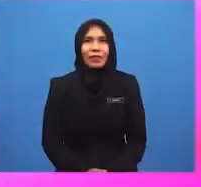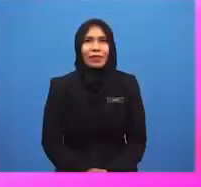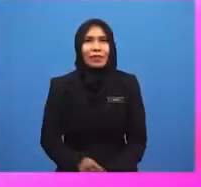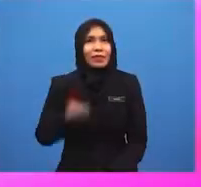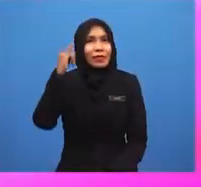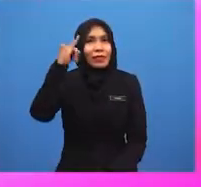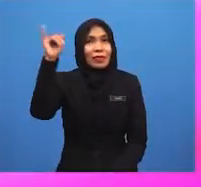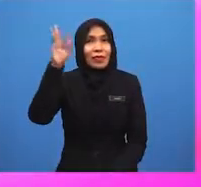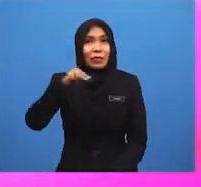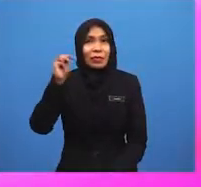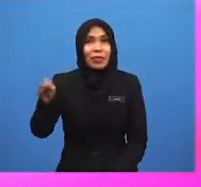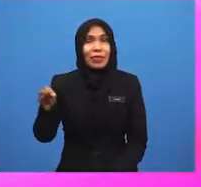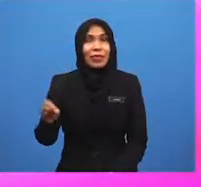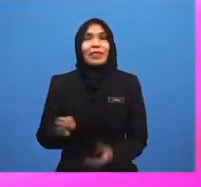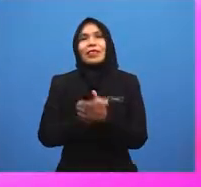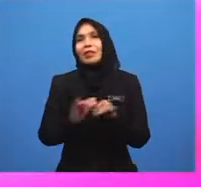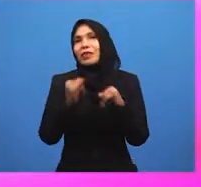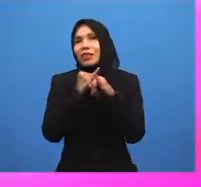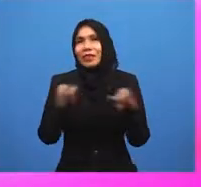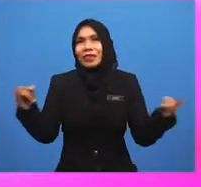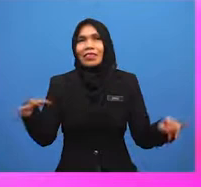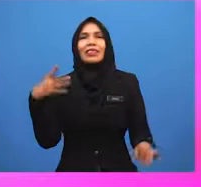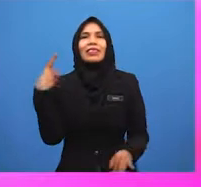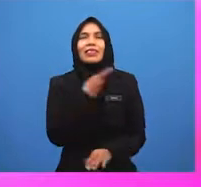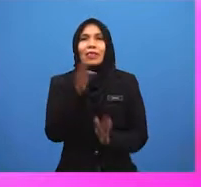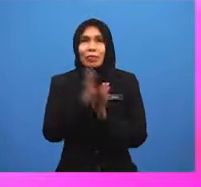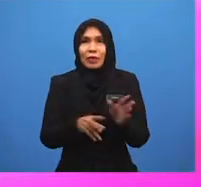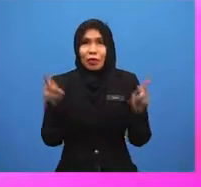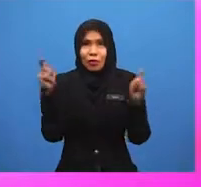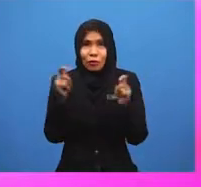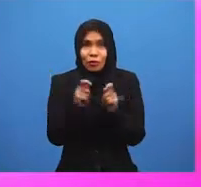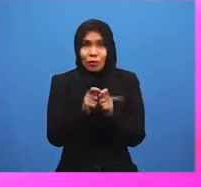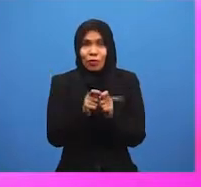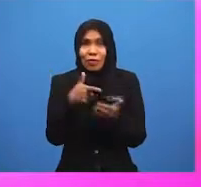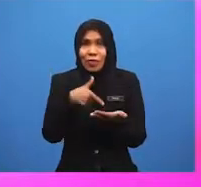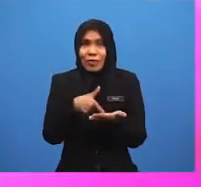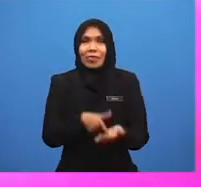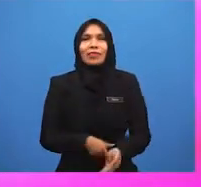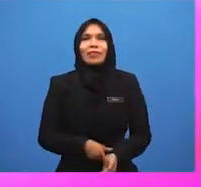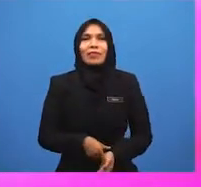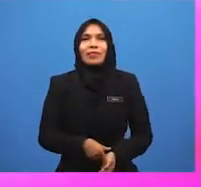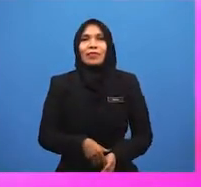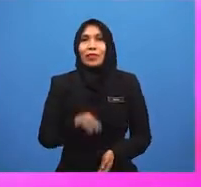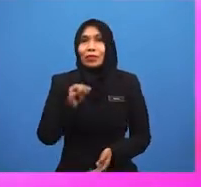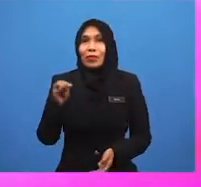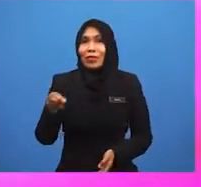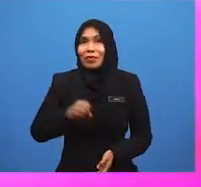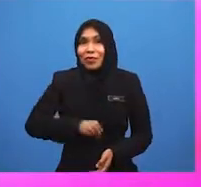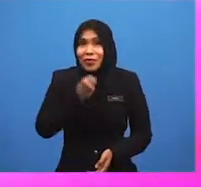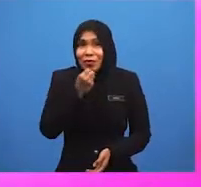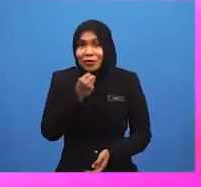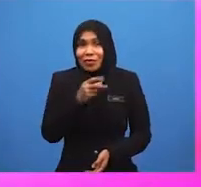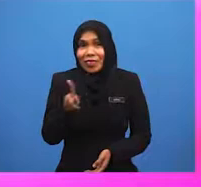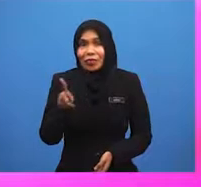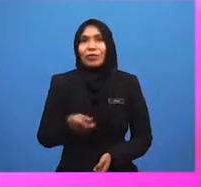Hai murid-murid, selamat sejahtera. Kita bertemu kembali. Tentu murid-murid berasa seronok kan